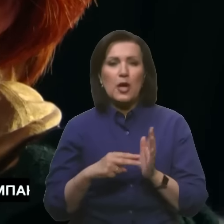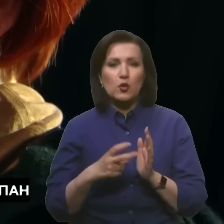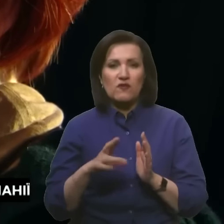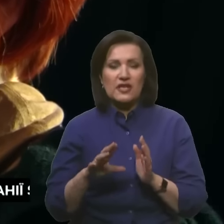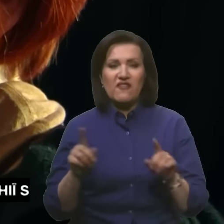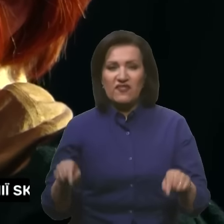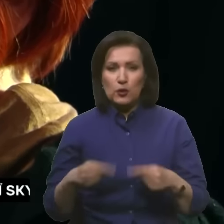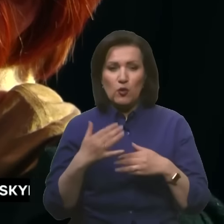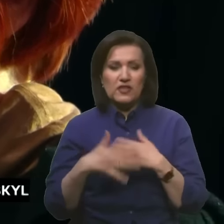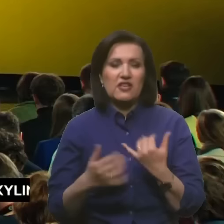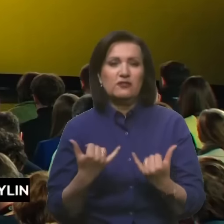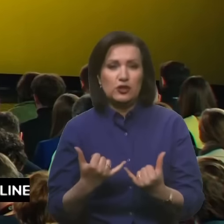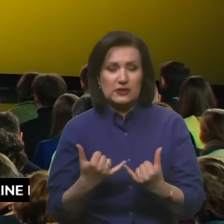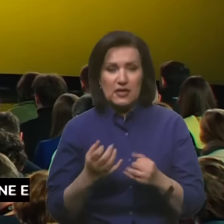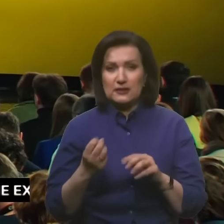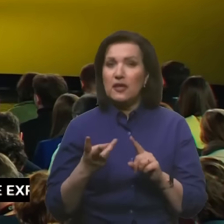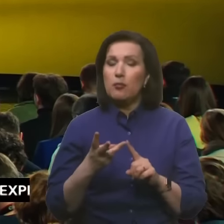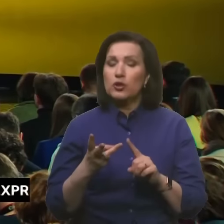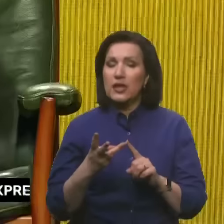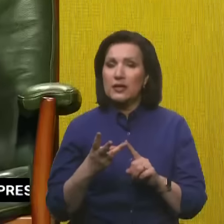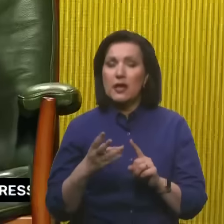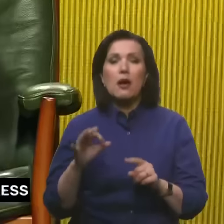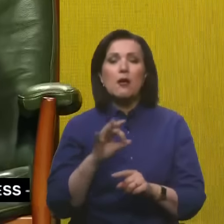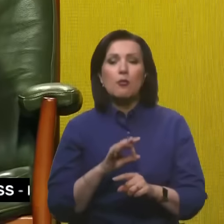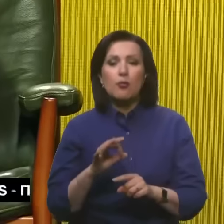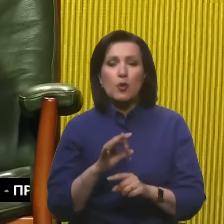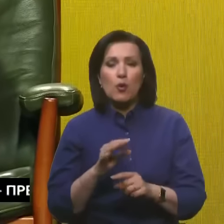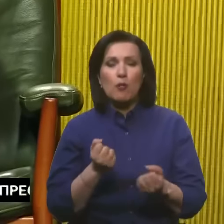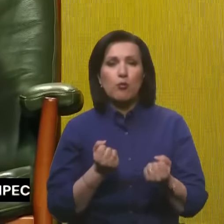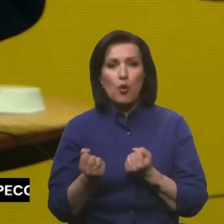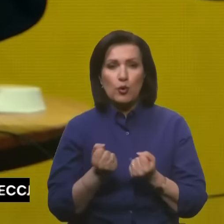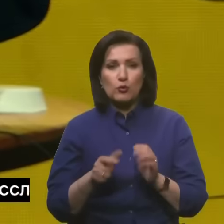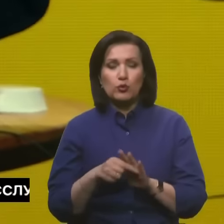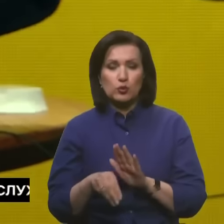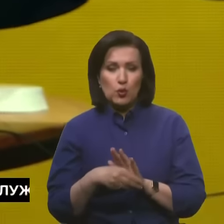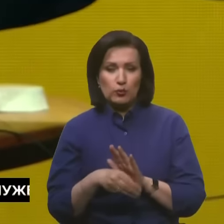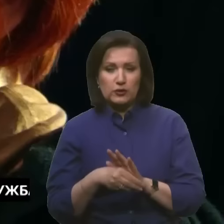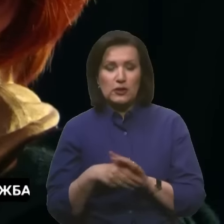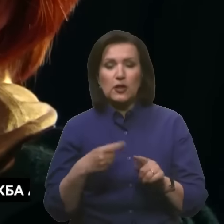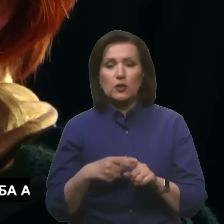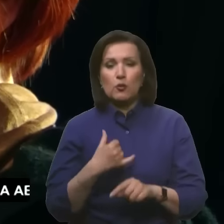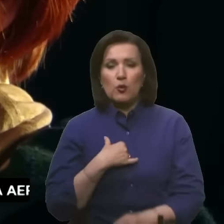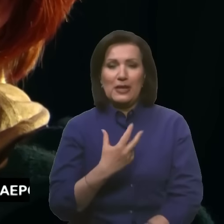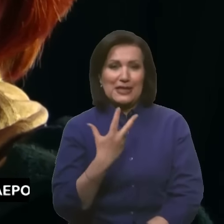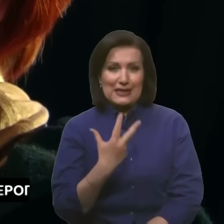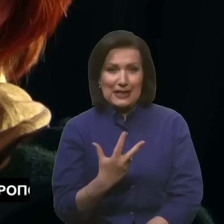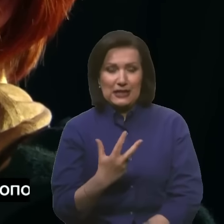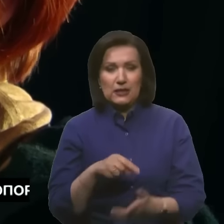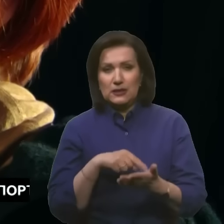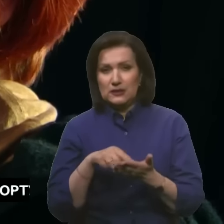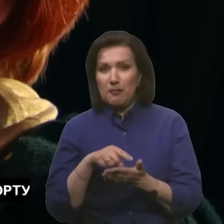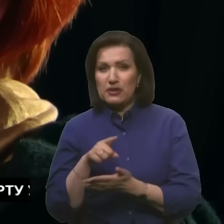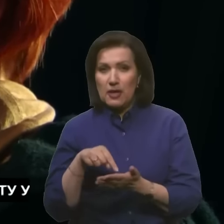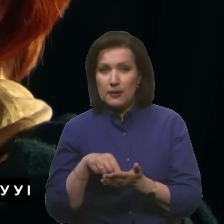планування відновлення вже зараз. І по-третє, про боротьбу з корупцією. Тому в мене три